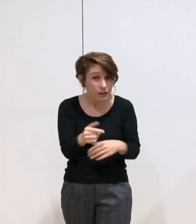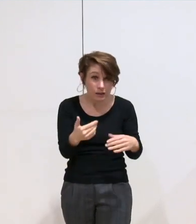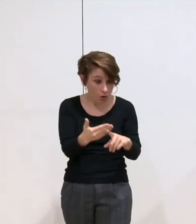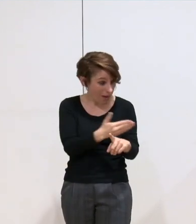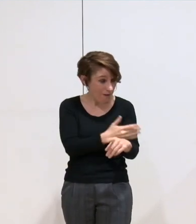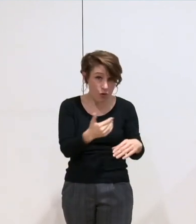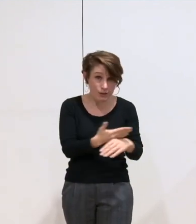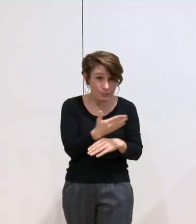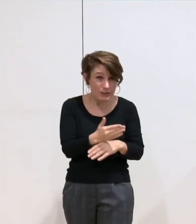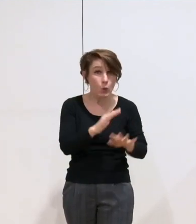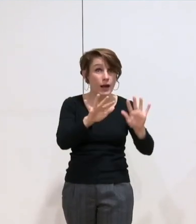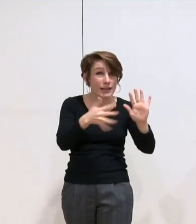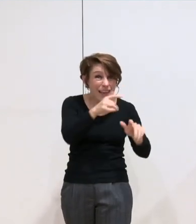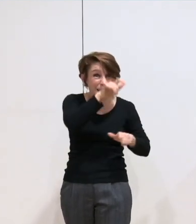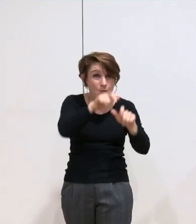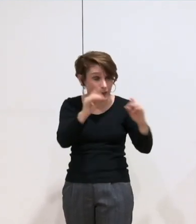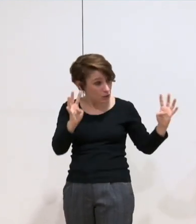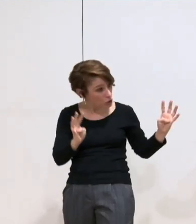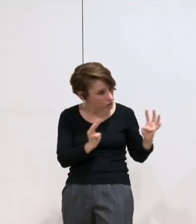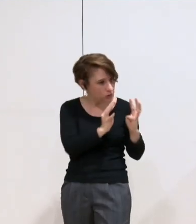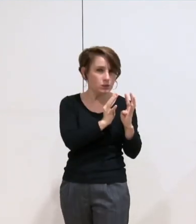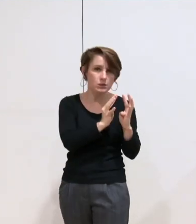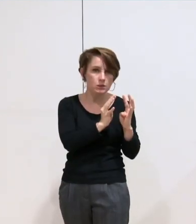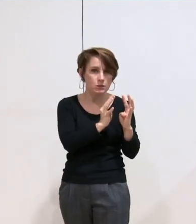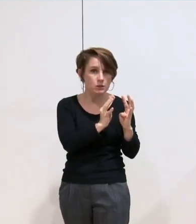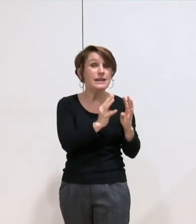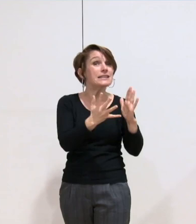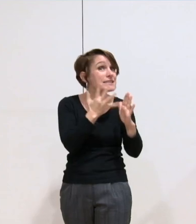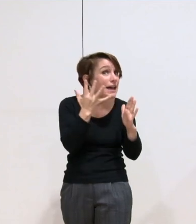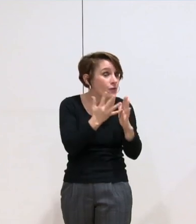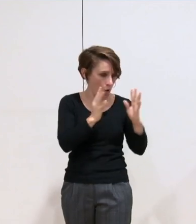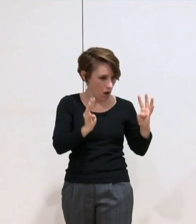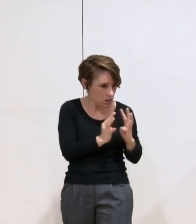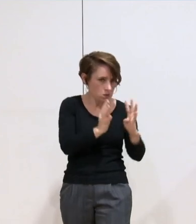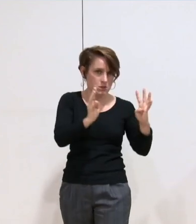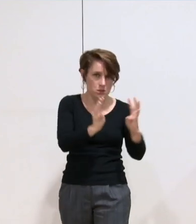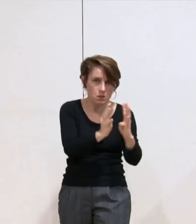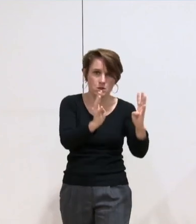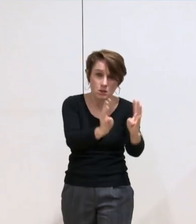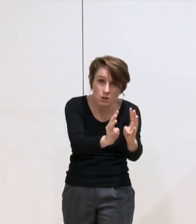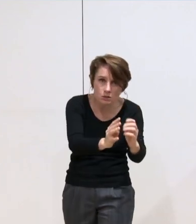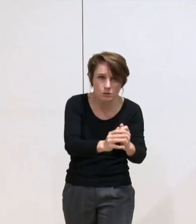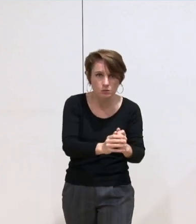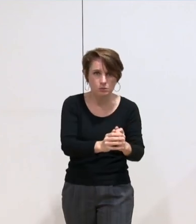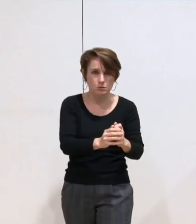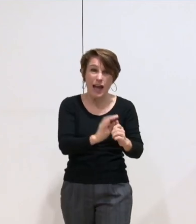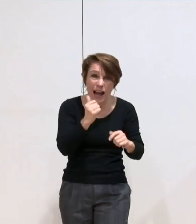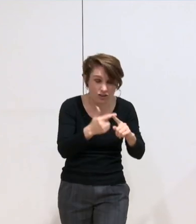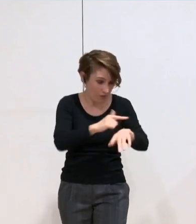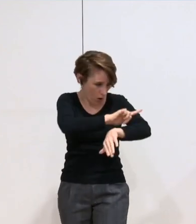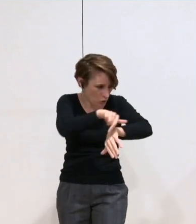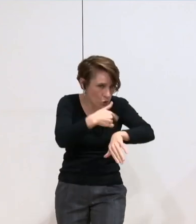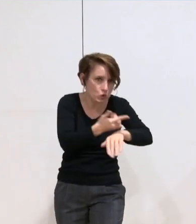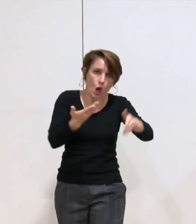personnes se réunissent à 5 reprises, à raison de 2 heures par réunion.